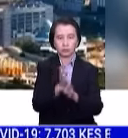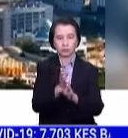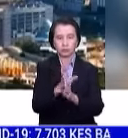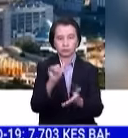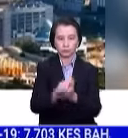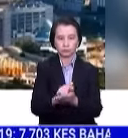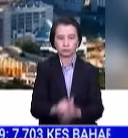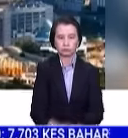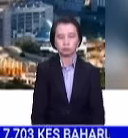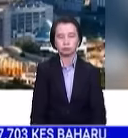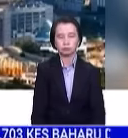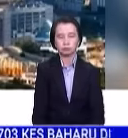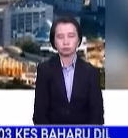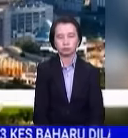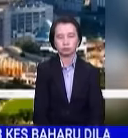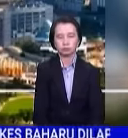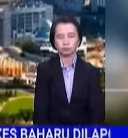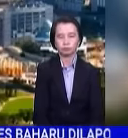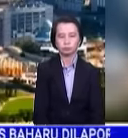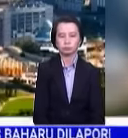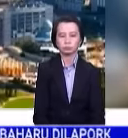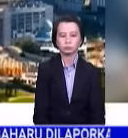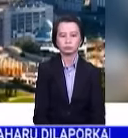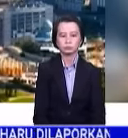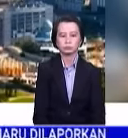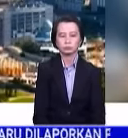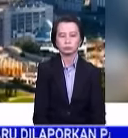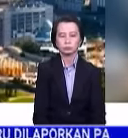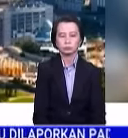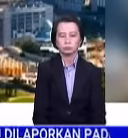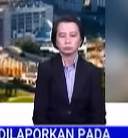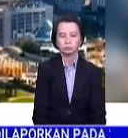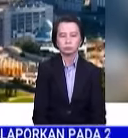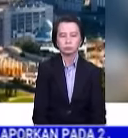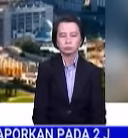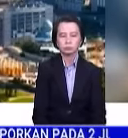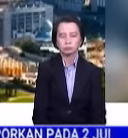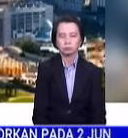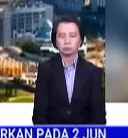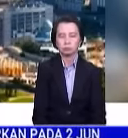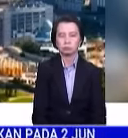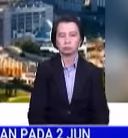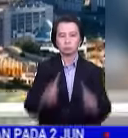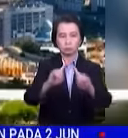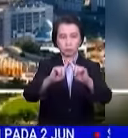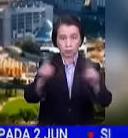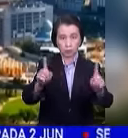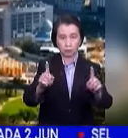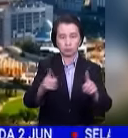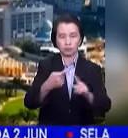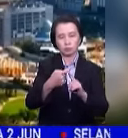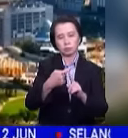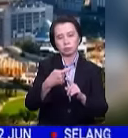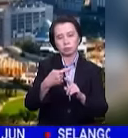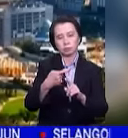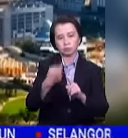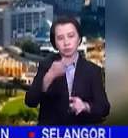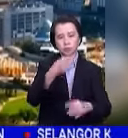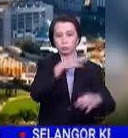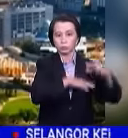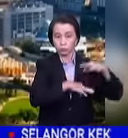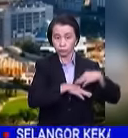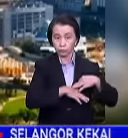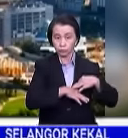terlibat. Tunai apabila tiadanya pembayaran. Tetapi dari segi